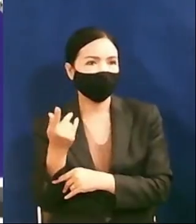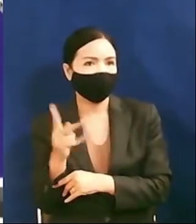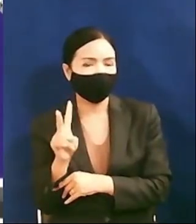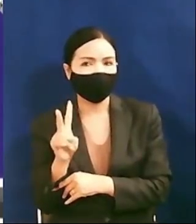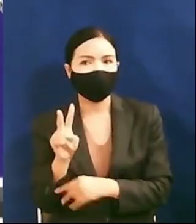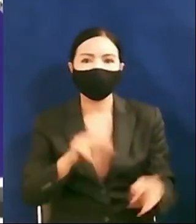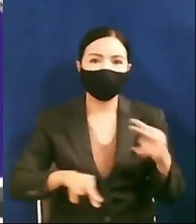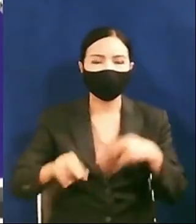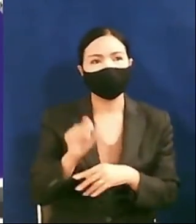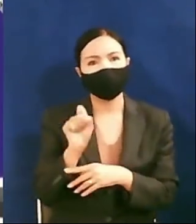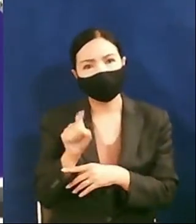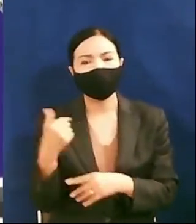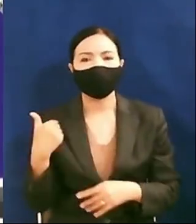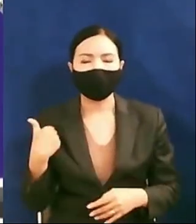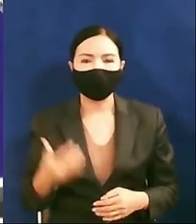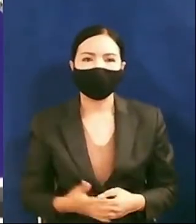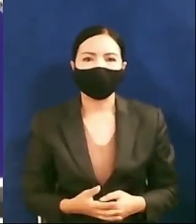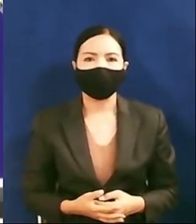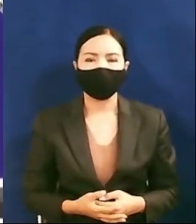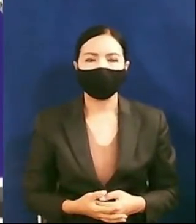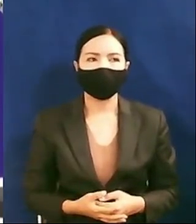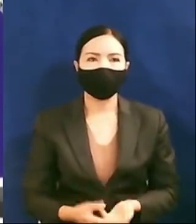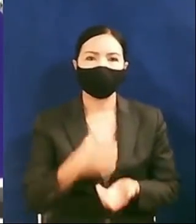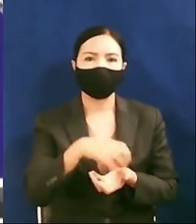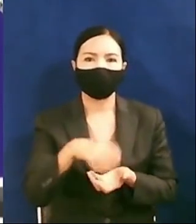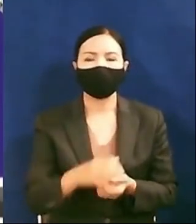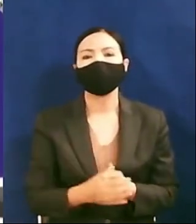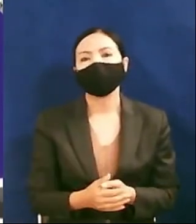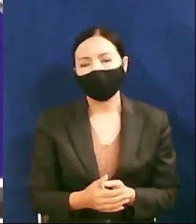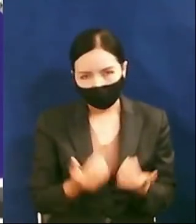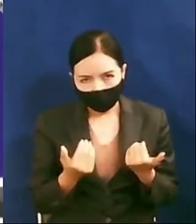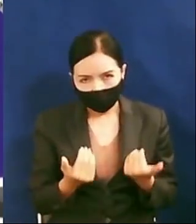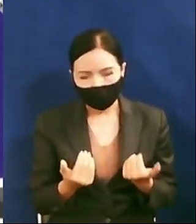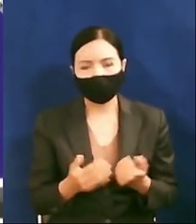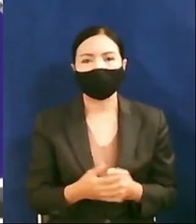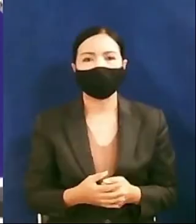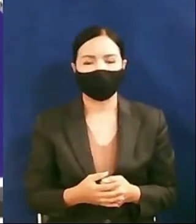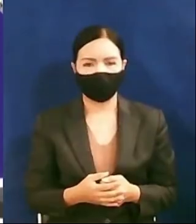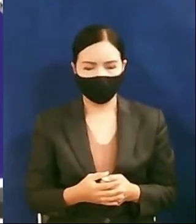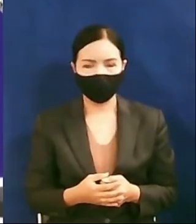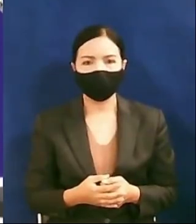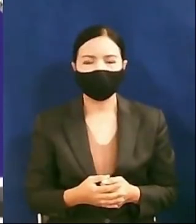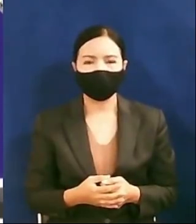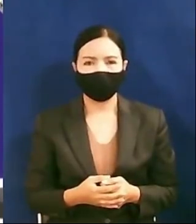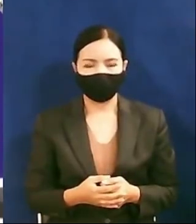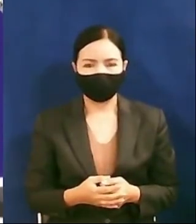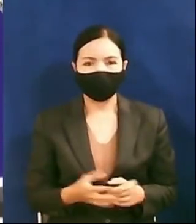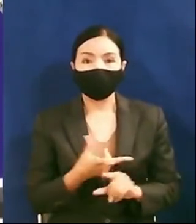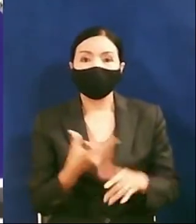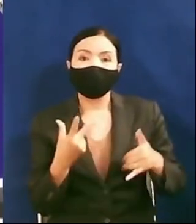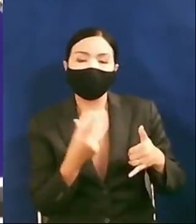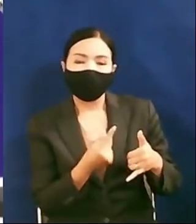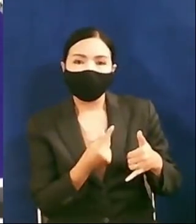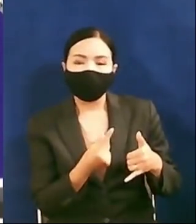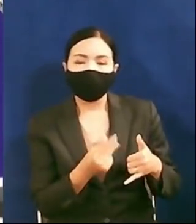ควบค ุ มโรค ควบคุมโรคฉุกเฉินนะครับได้เรียนให้ทราบก็คือว่าในขณะนี้การฉีดวัคซีน